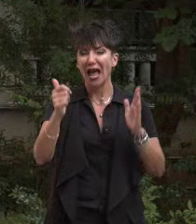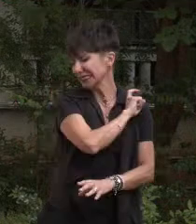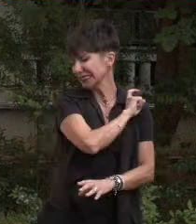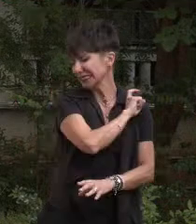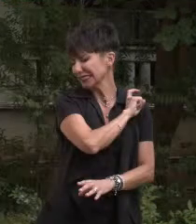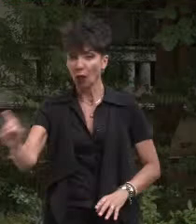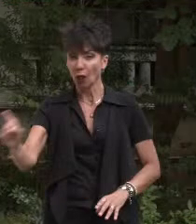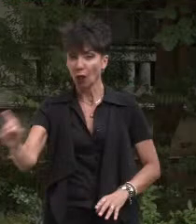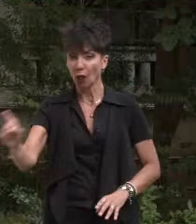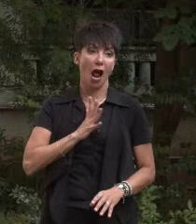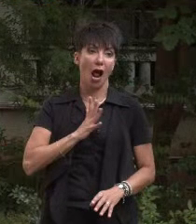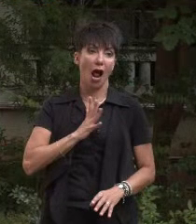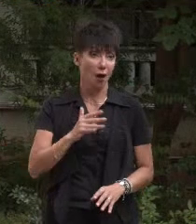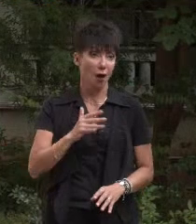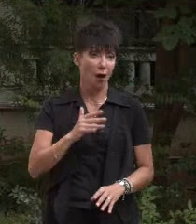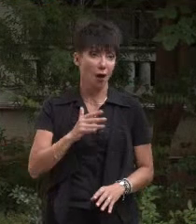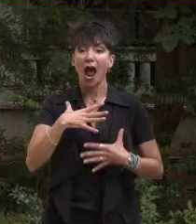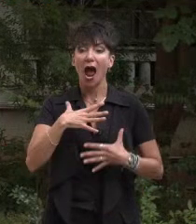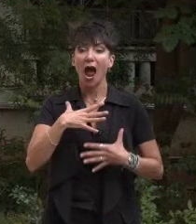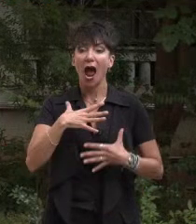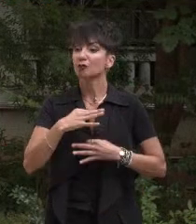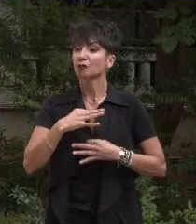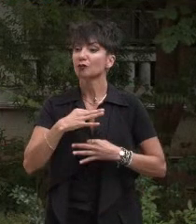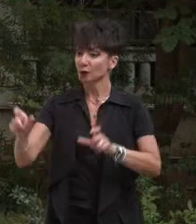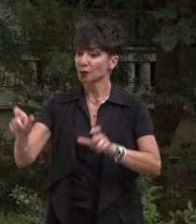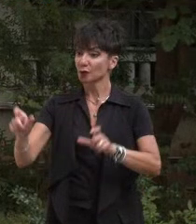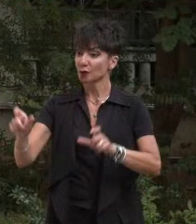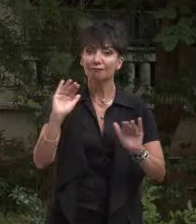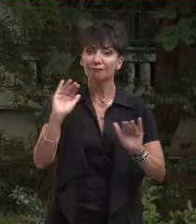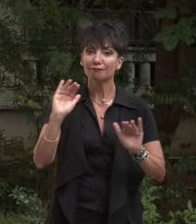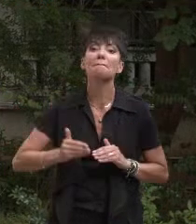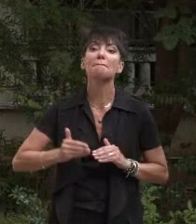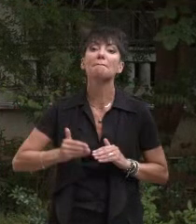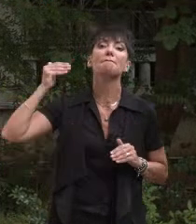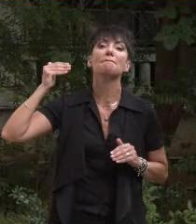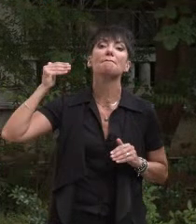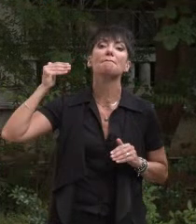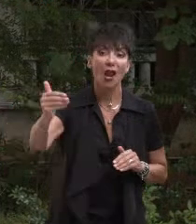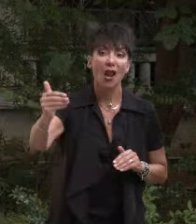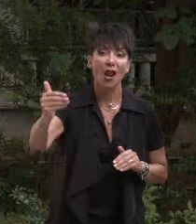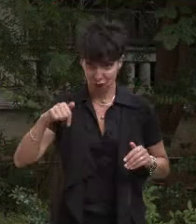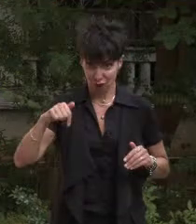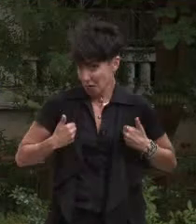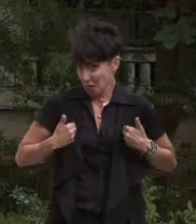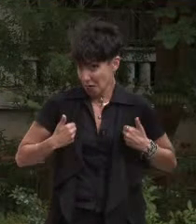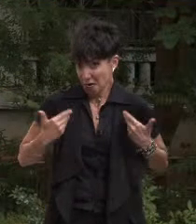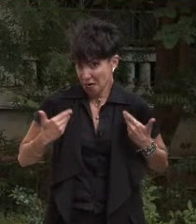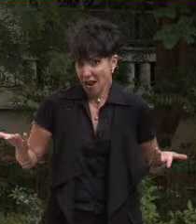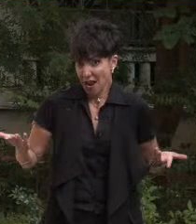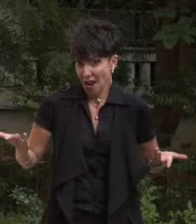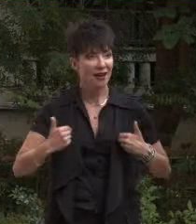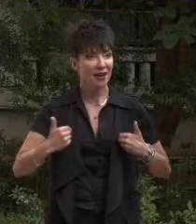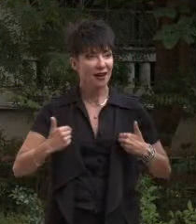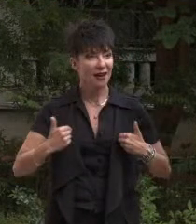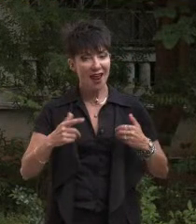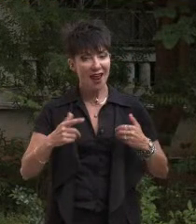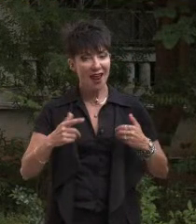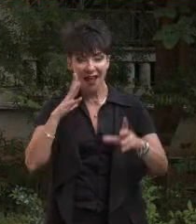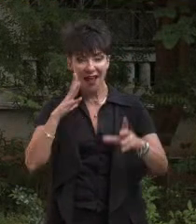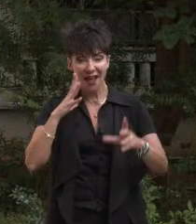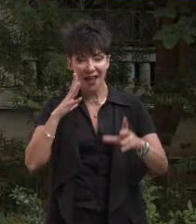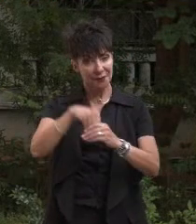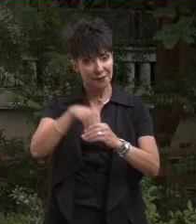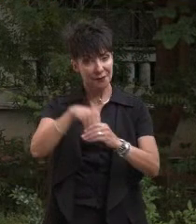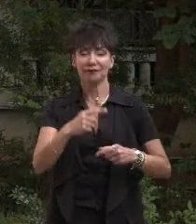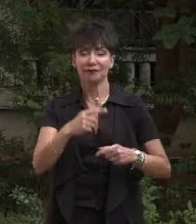εκατομμύρια. Για όλα αυτά που εκπροσωπείτε, αγαπητοί μαθητές, σας προσκαλούμε στο μέλλον, αφού είστε νέοι και ως εκ τούτου το μέλλον να ενταχθείτε στην ομάδα νέων και εθελοντών